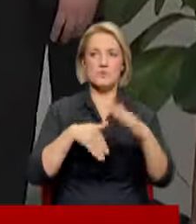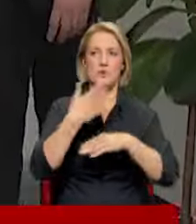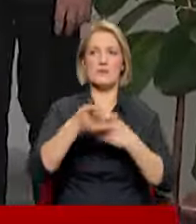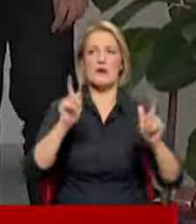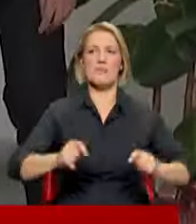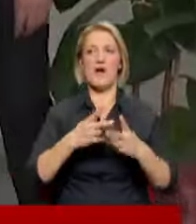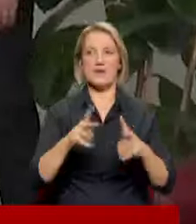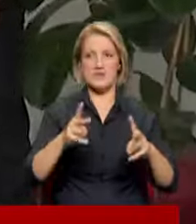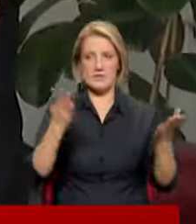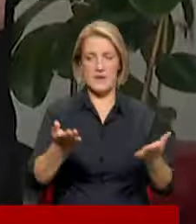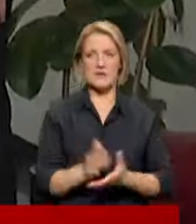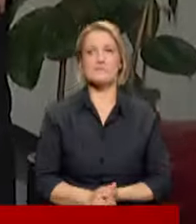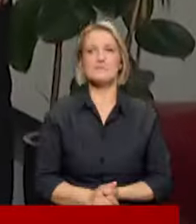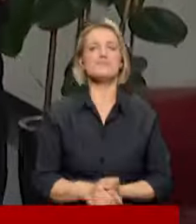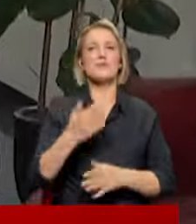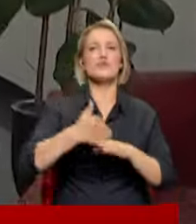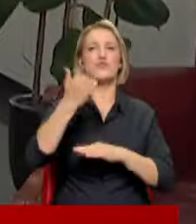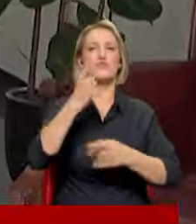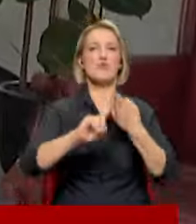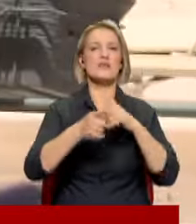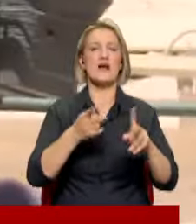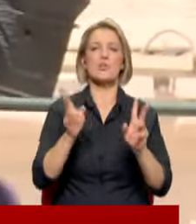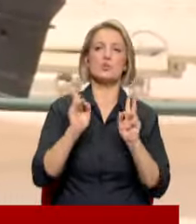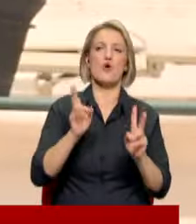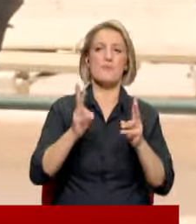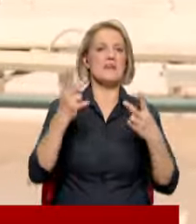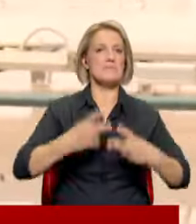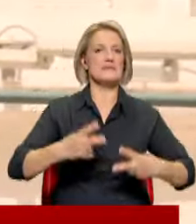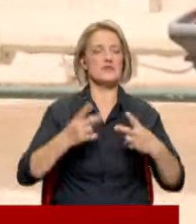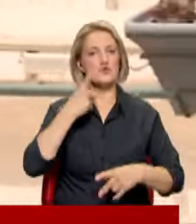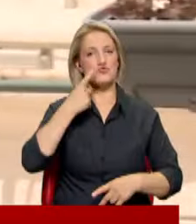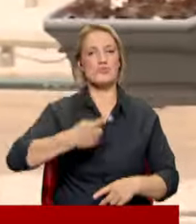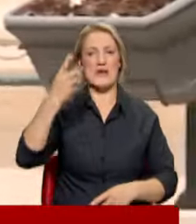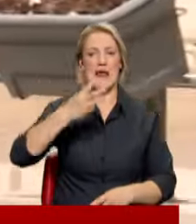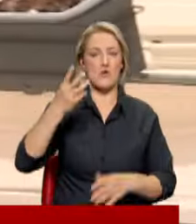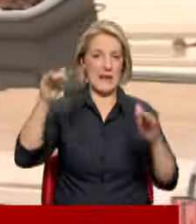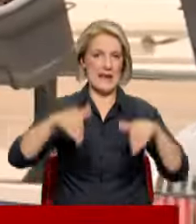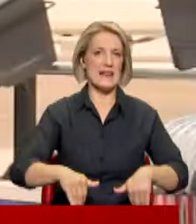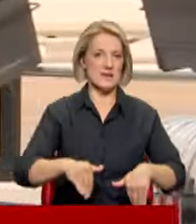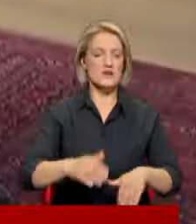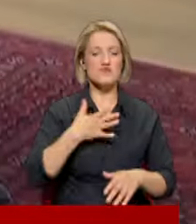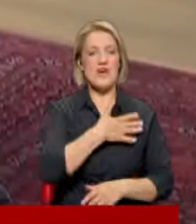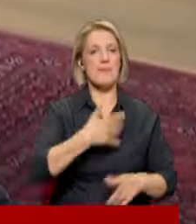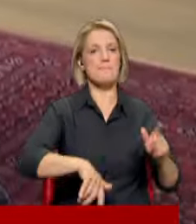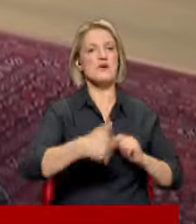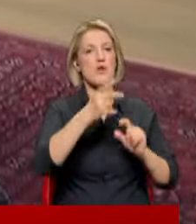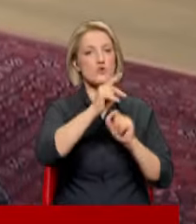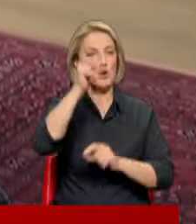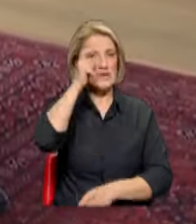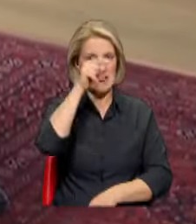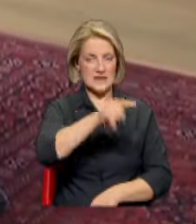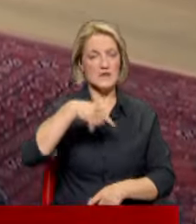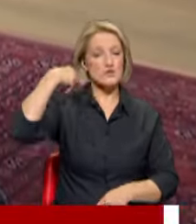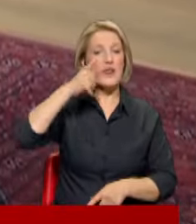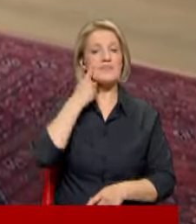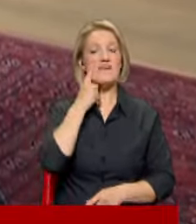yapılan açıklamalar, yansımaları. Dış politikada da normalleşme mesajı Cumhurbaşkanı Erdoğan'dan geldi. CHP lideri Özgür Özel'in